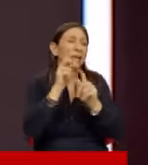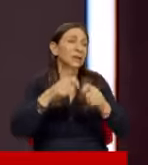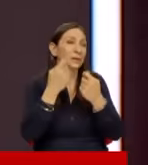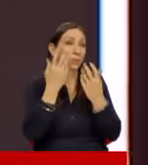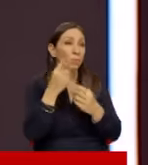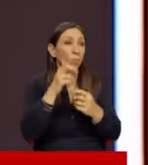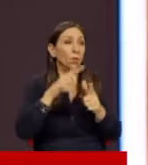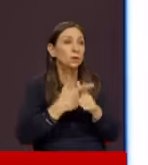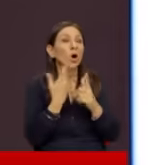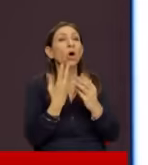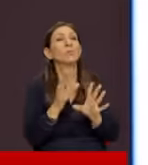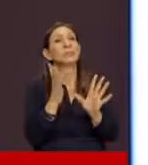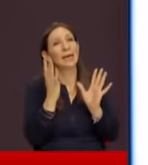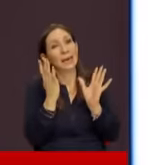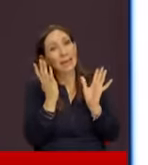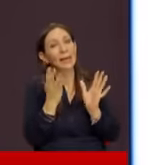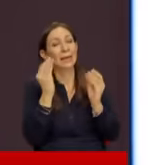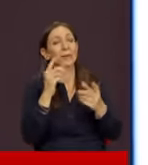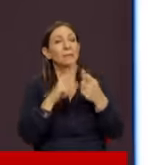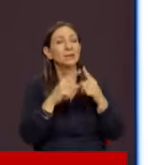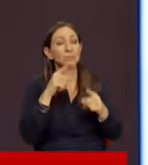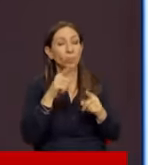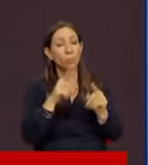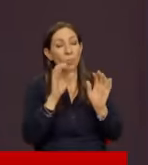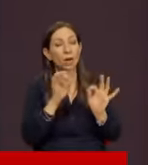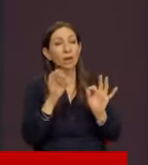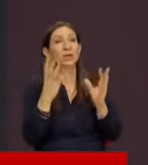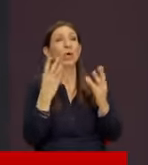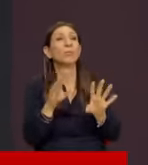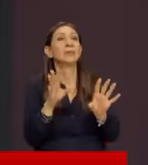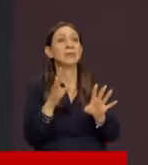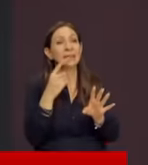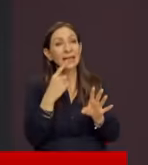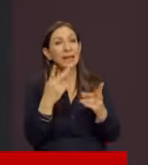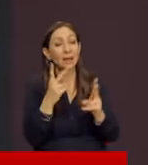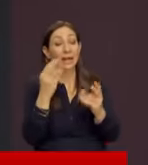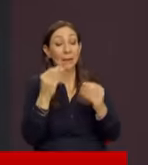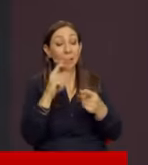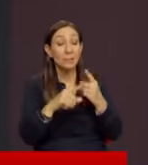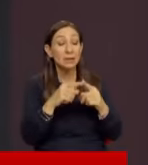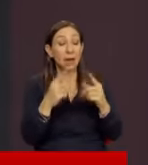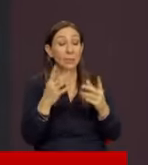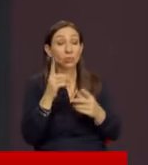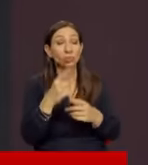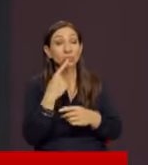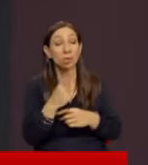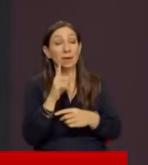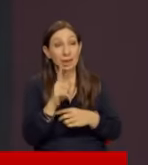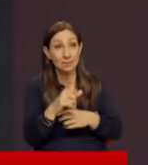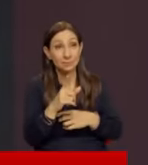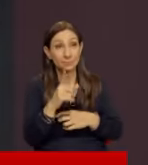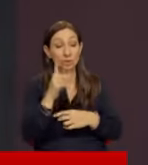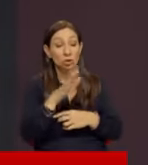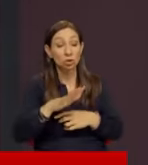Bu proje tutmadı en azından. Yani İyi Parti projesi bu haliyle tutmadı denebilir. Ve İyi Parti, ama şunu da söylemek lazım,